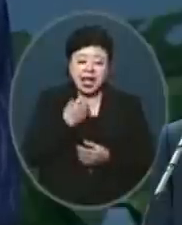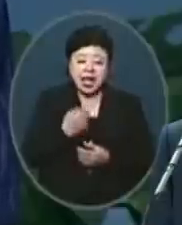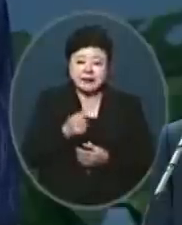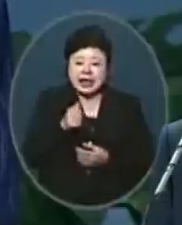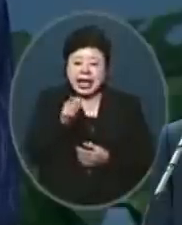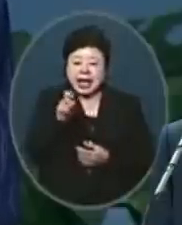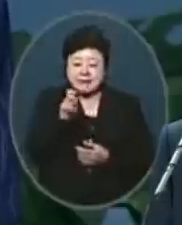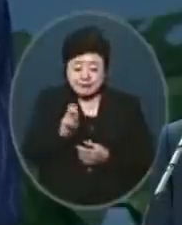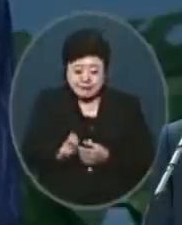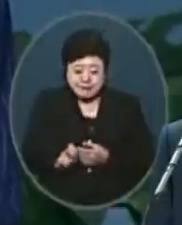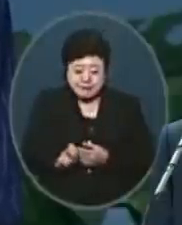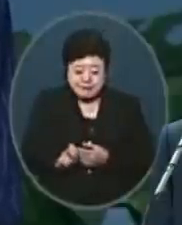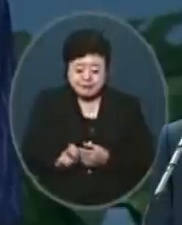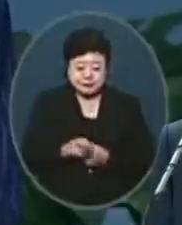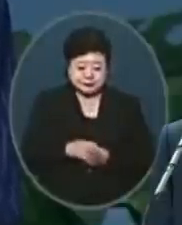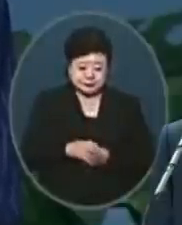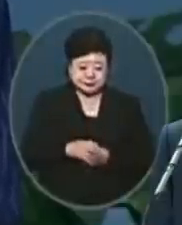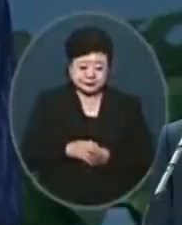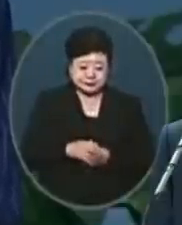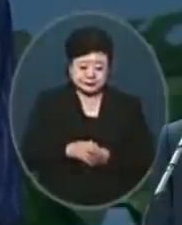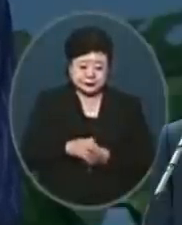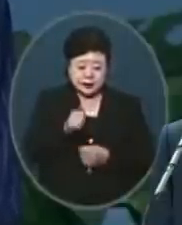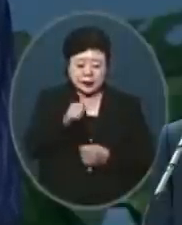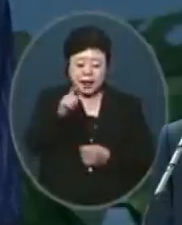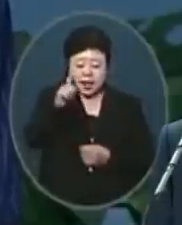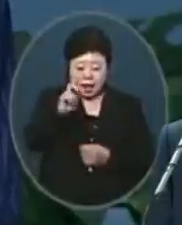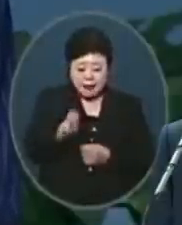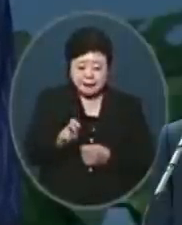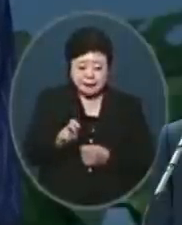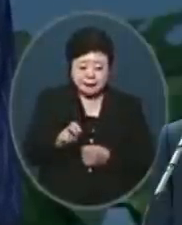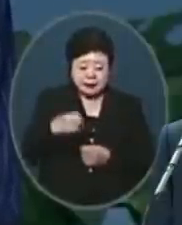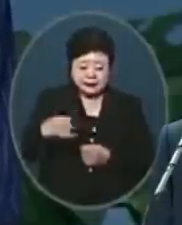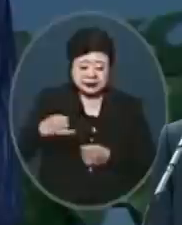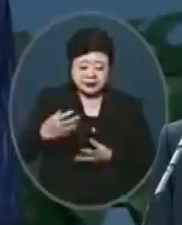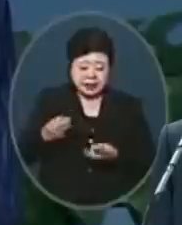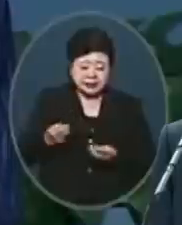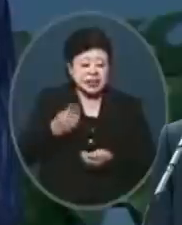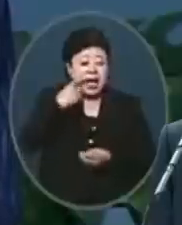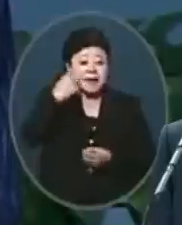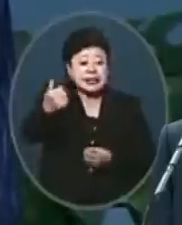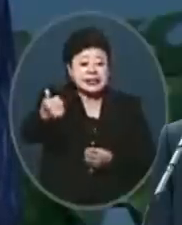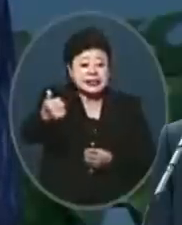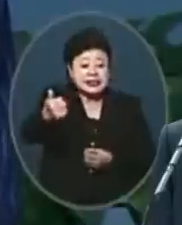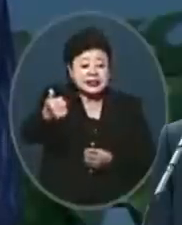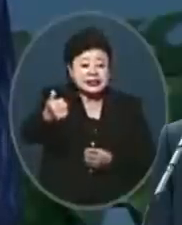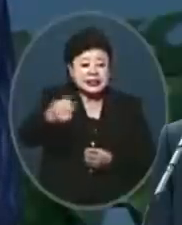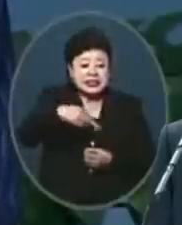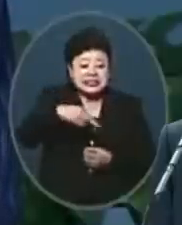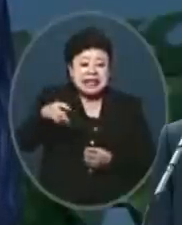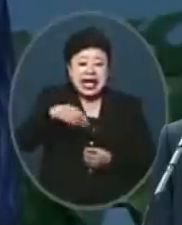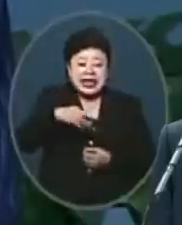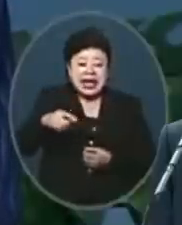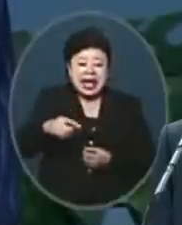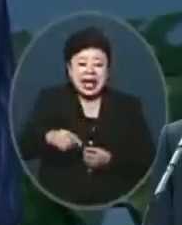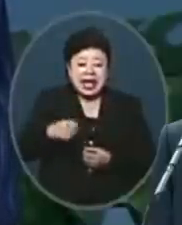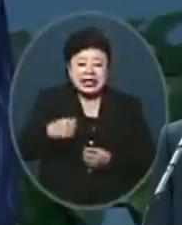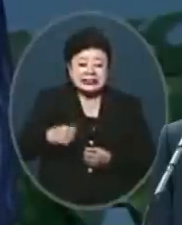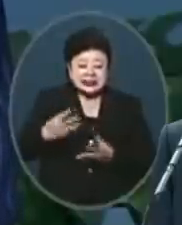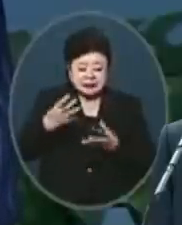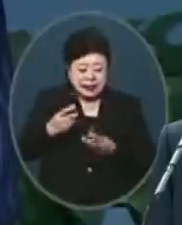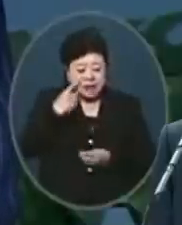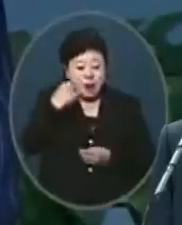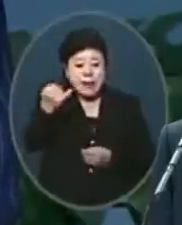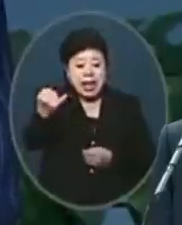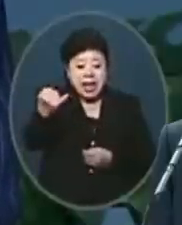아브라함이라 하면 자식을 가진 아비가 되고 사라를 하면 자식을 가진 어미가